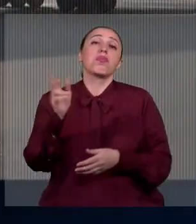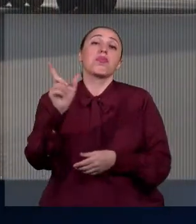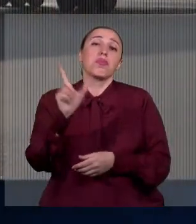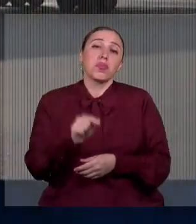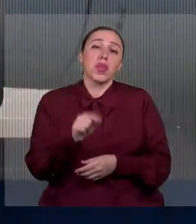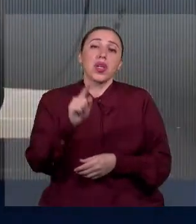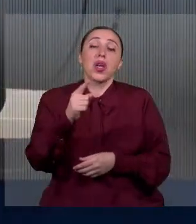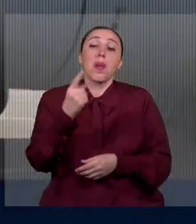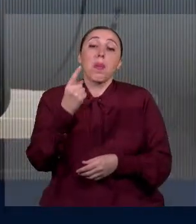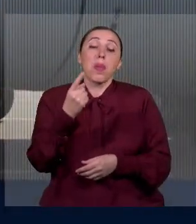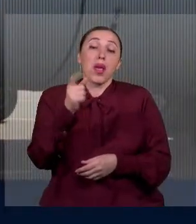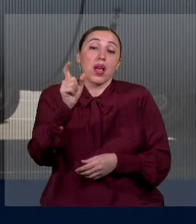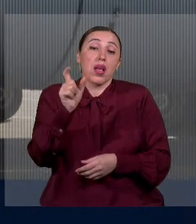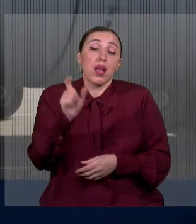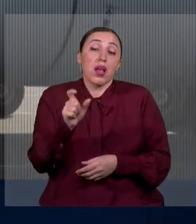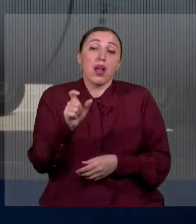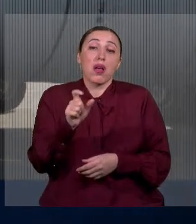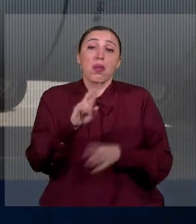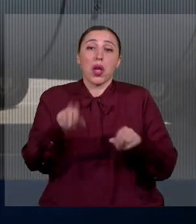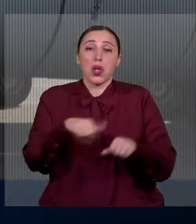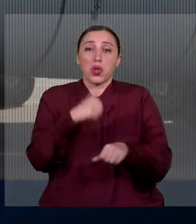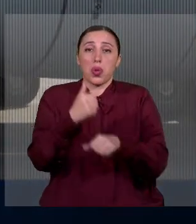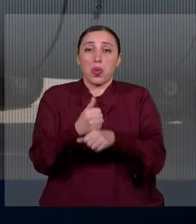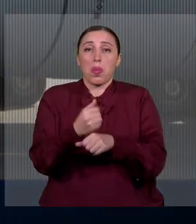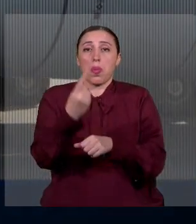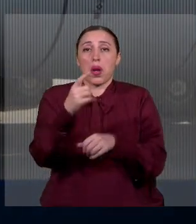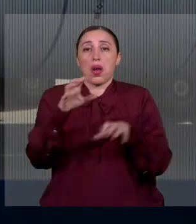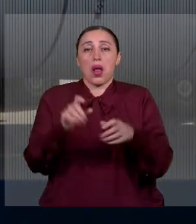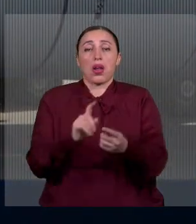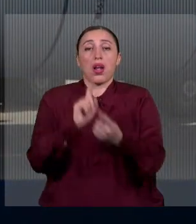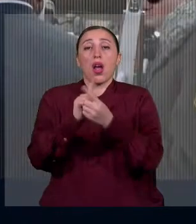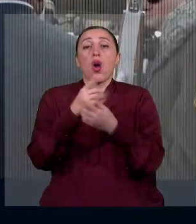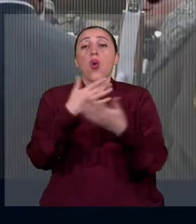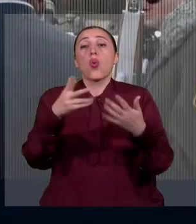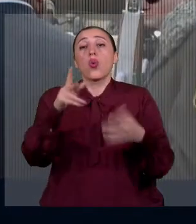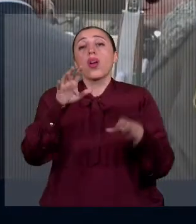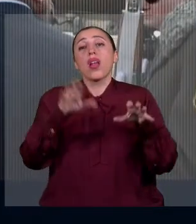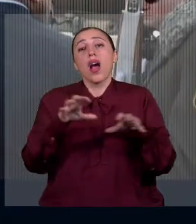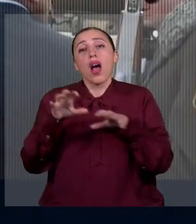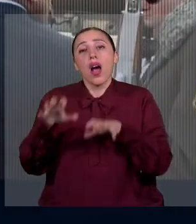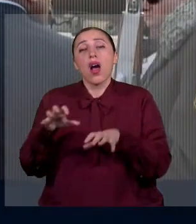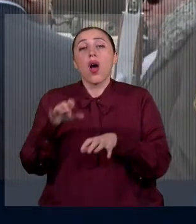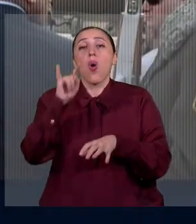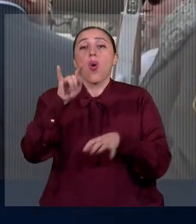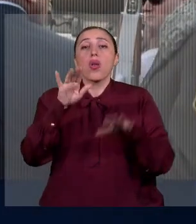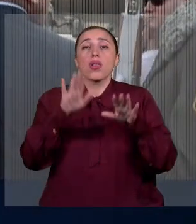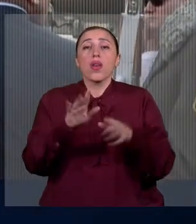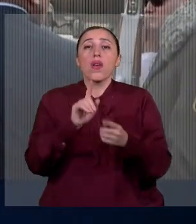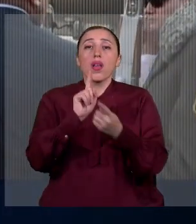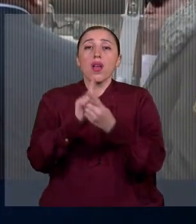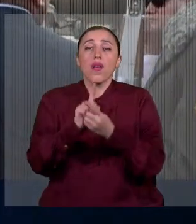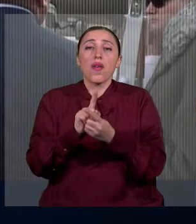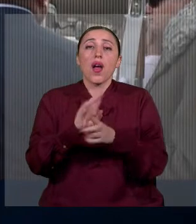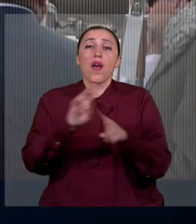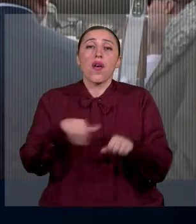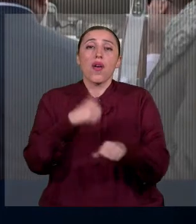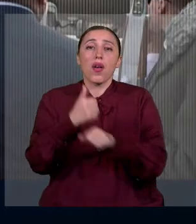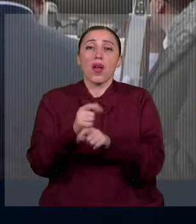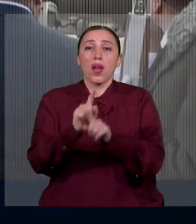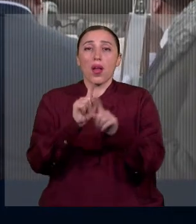միակ առաջնորդն է, որին դիմավորել է Նիկոլ Փաշինյանը, մյուս ղեկավարներին օդանավակայանում դիմավորել է